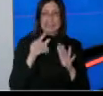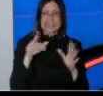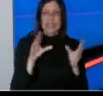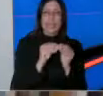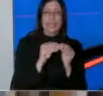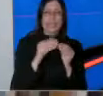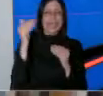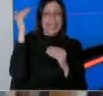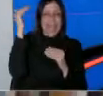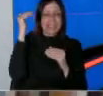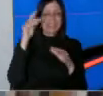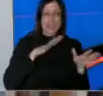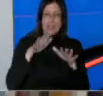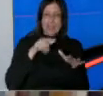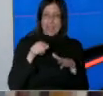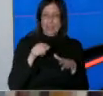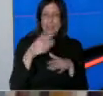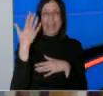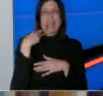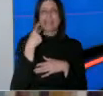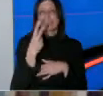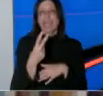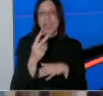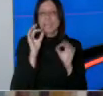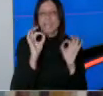גנץ, והממשלה הזאת, שאז היה נראה